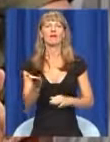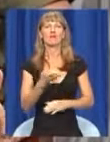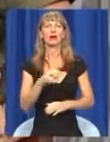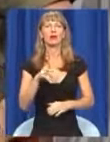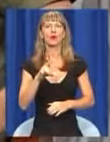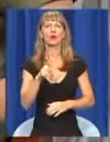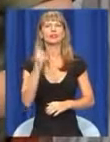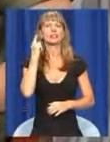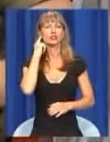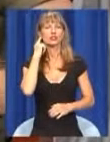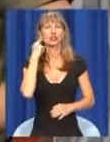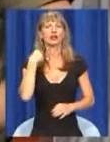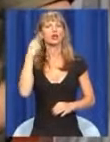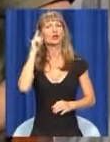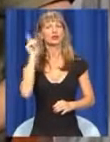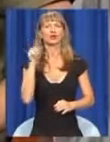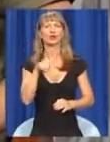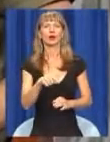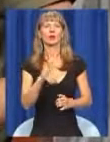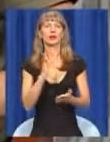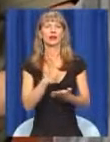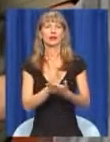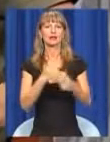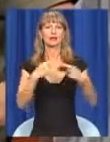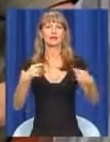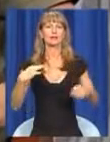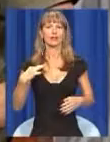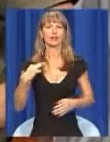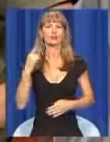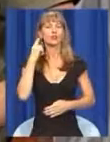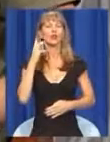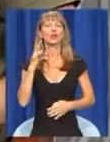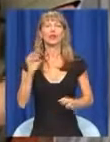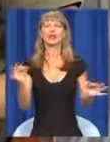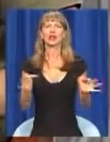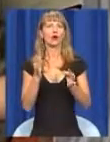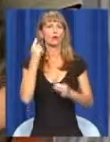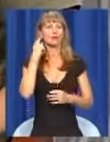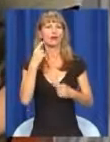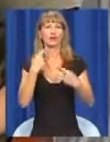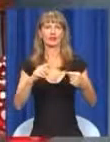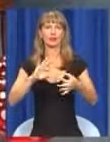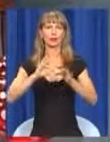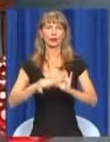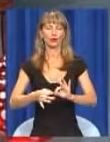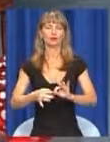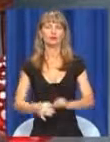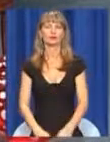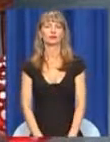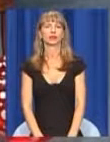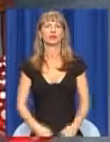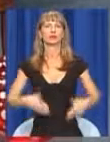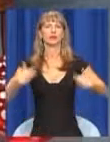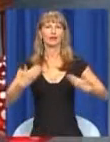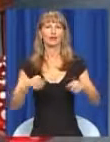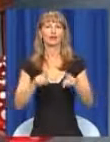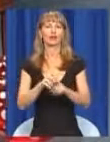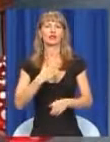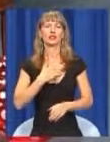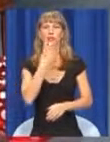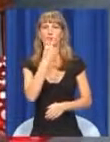ви про них, да? І я думаю, що там банальні речі прозвучать. Проте ви ніколи не вдавалися в деякі подробиці. Привітайся також з